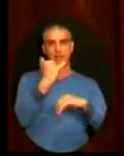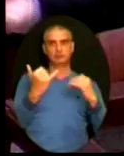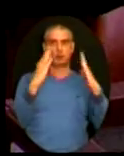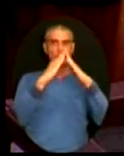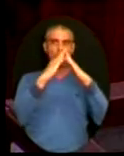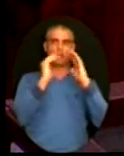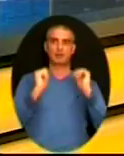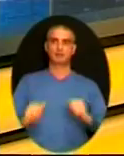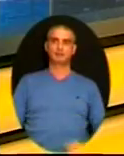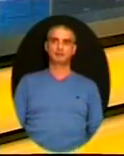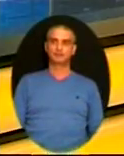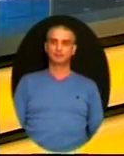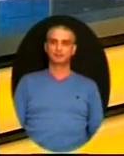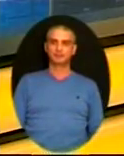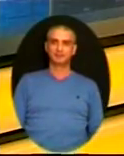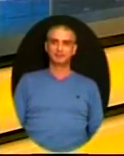היום.